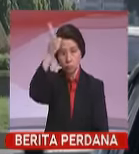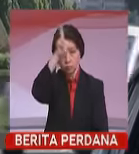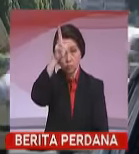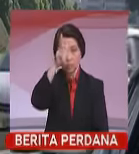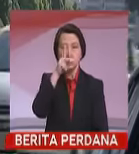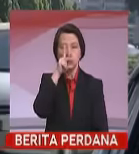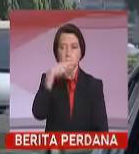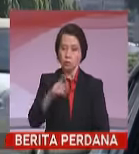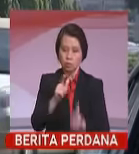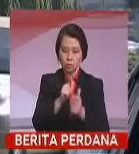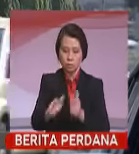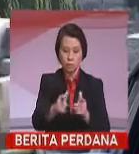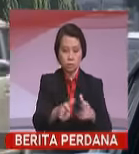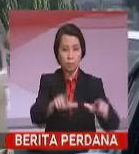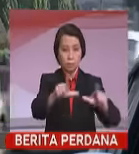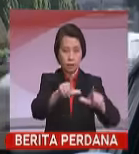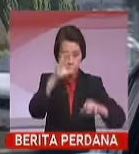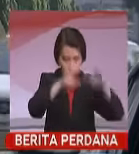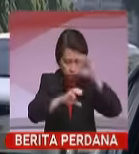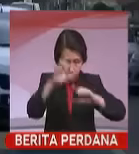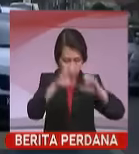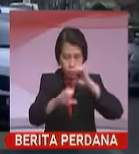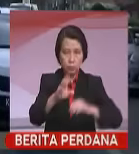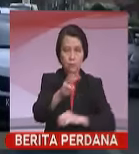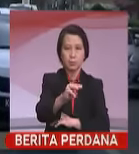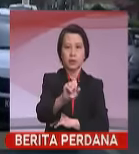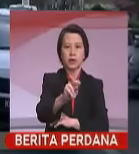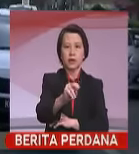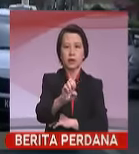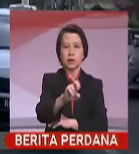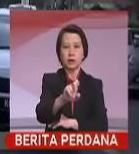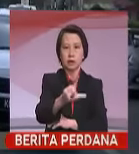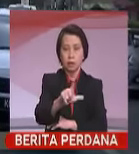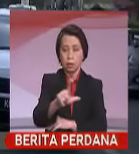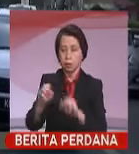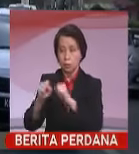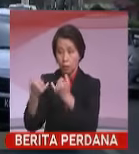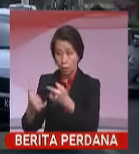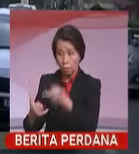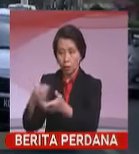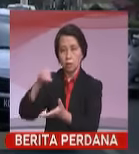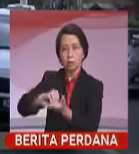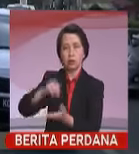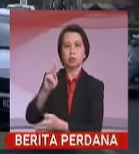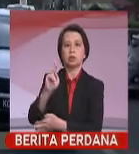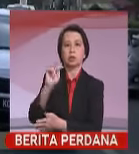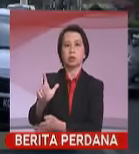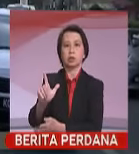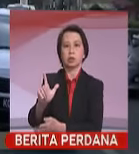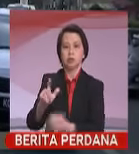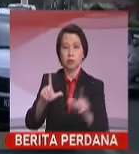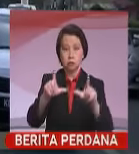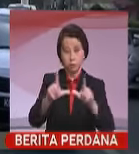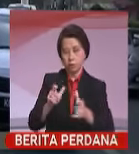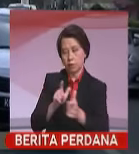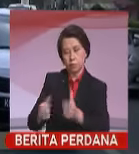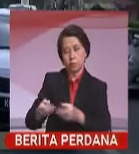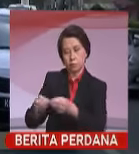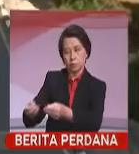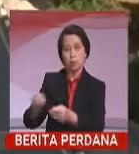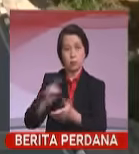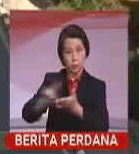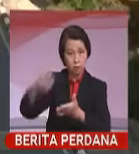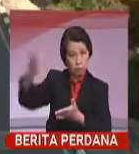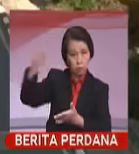telah meluluskan permit meneroka mineral berkenaan kepada sebuah syarikat yang berpangkalan di ibu negara. Permit tersebut diluluskan minggu